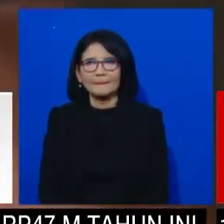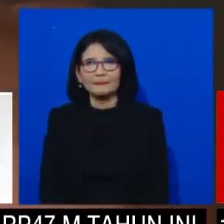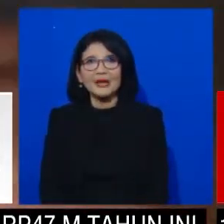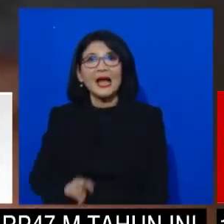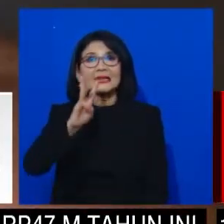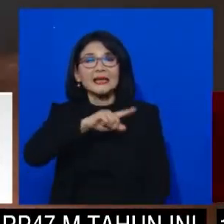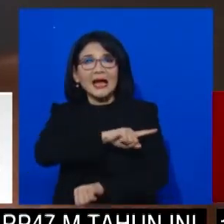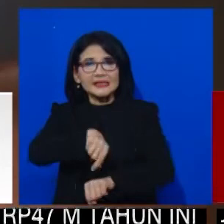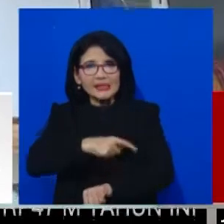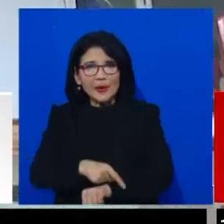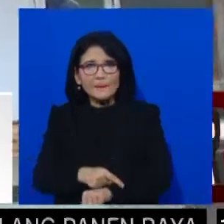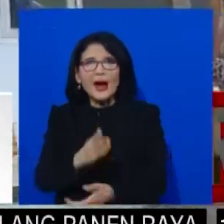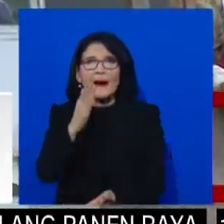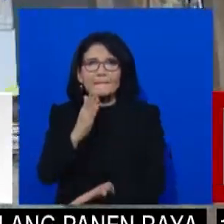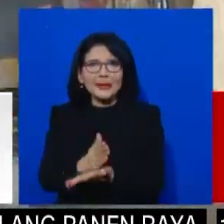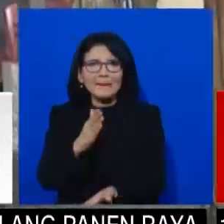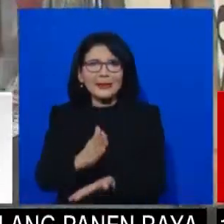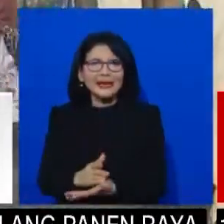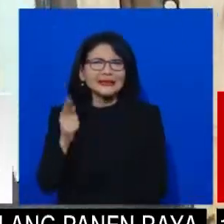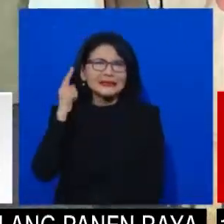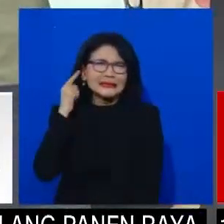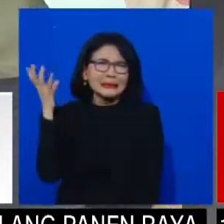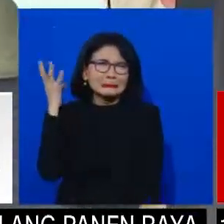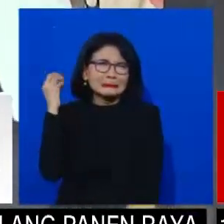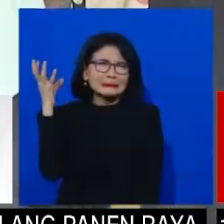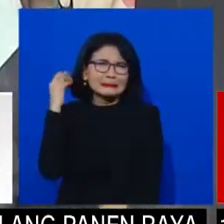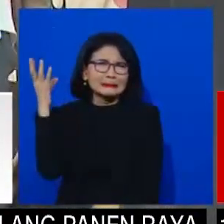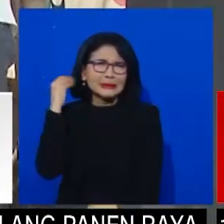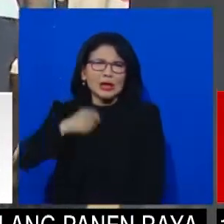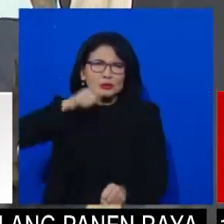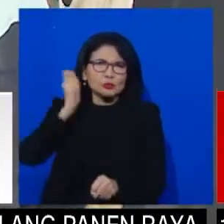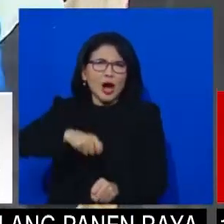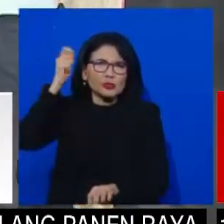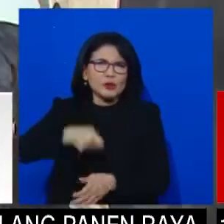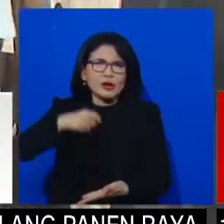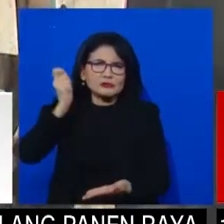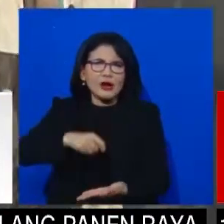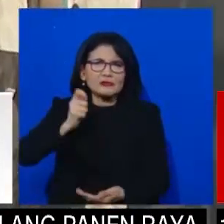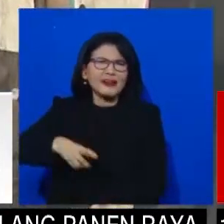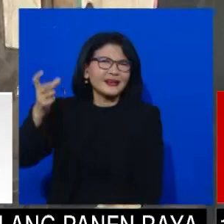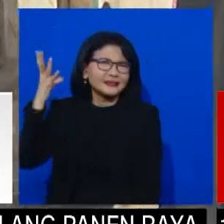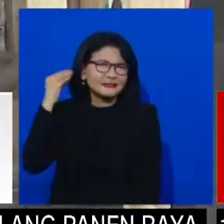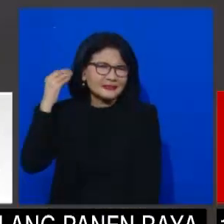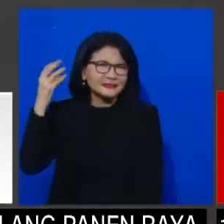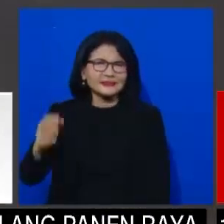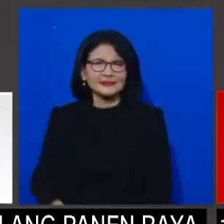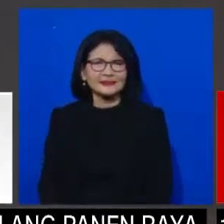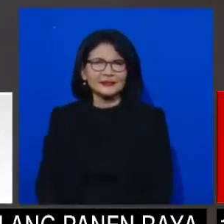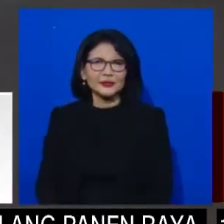3 jam berlalu, perlahan telinga saya mulai terasa tidak nyaman dengan suara bising yang begitu memekakkan telinga.